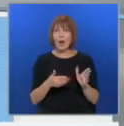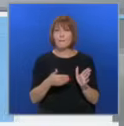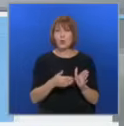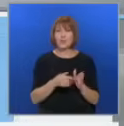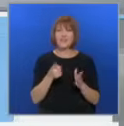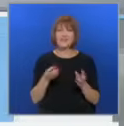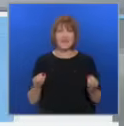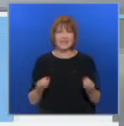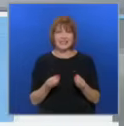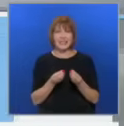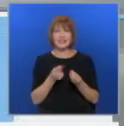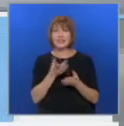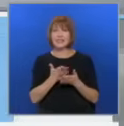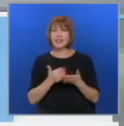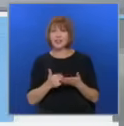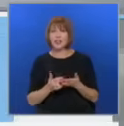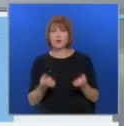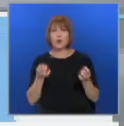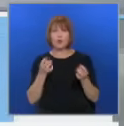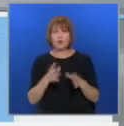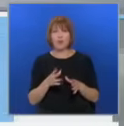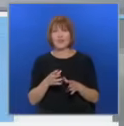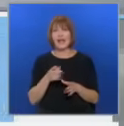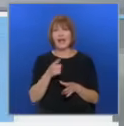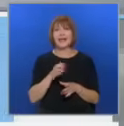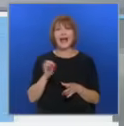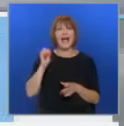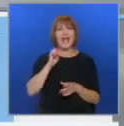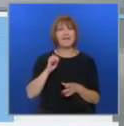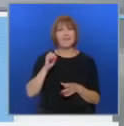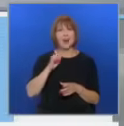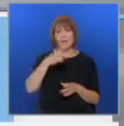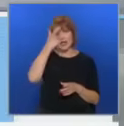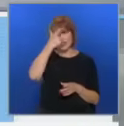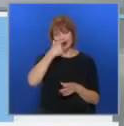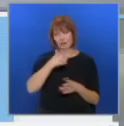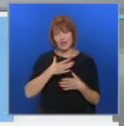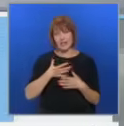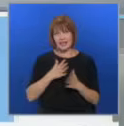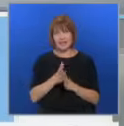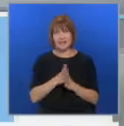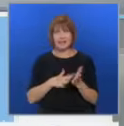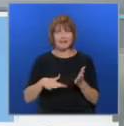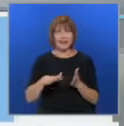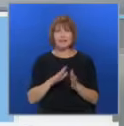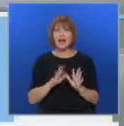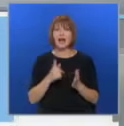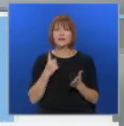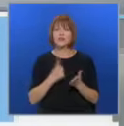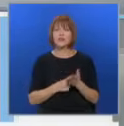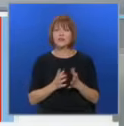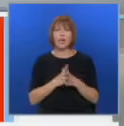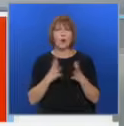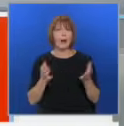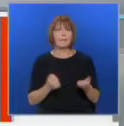Възраждане, които са част от една от новите фракции в Европейския парламент – Европа на суверенните нации. На какво се дължи голямата подкрепа